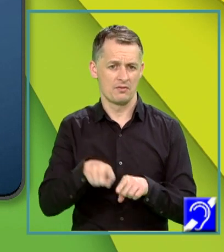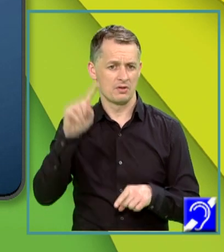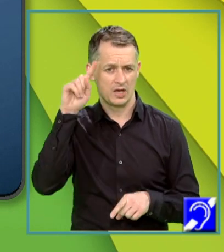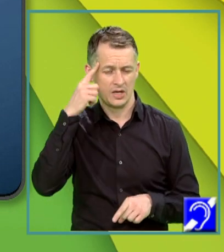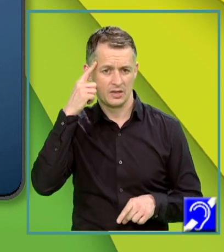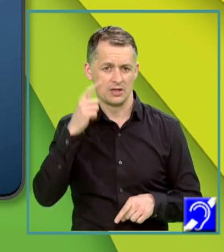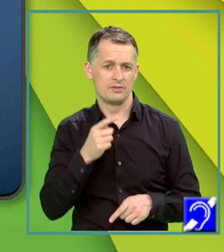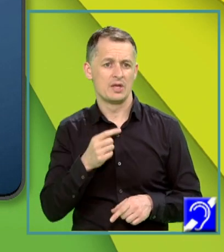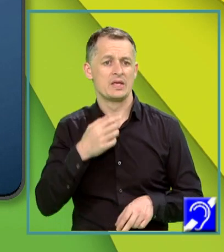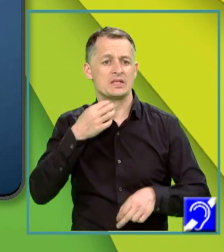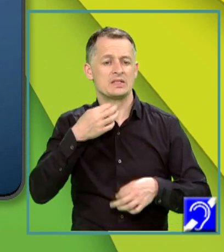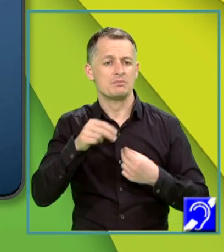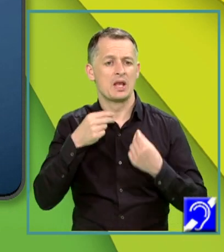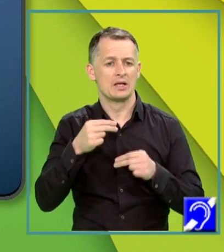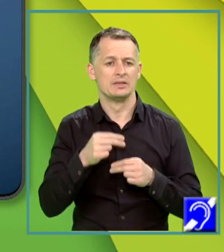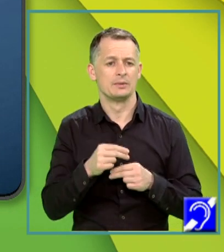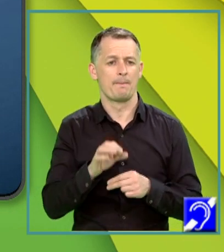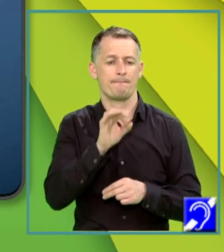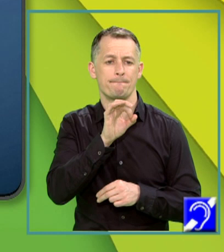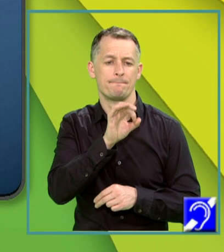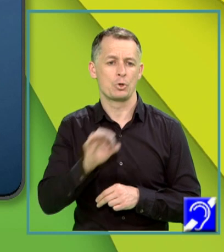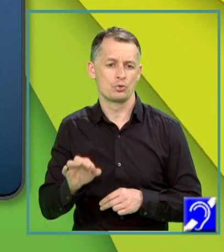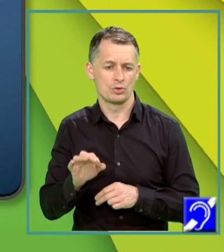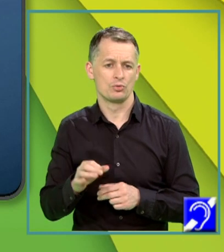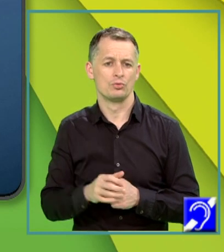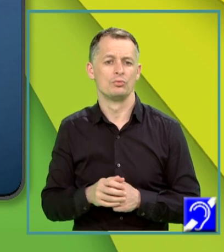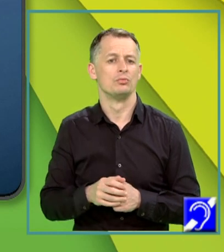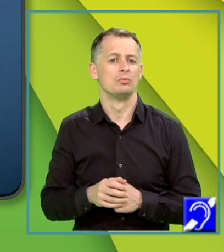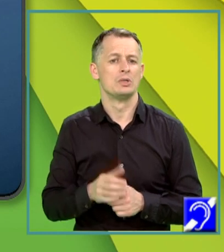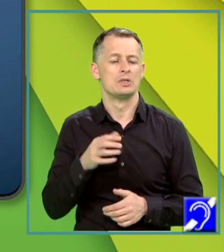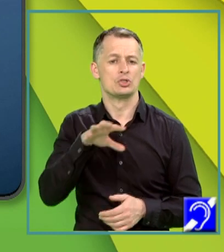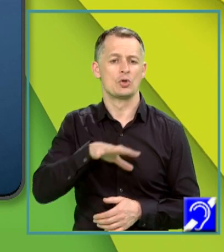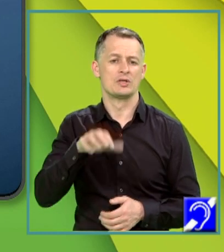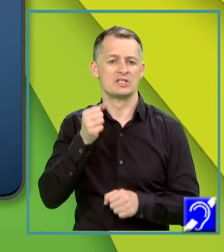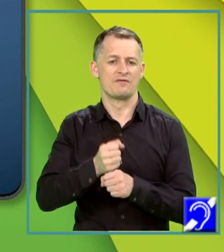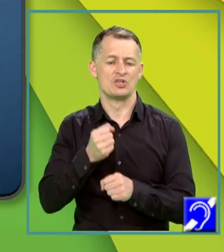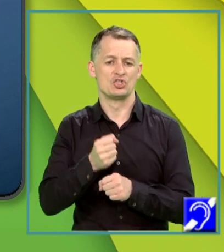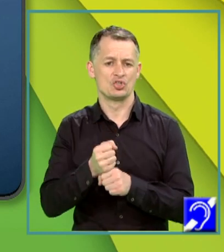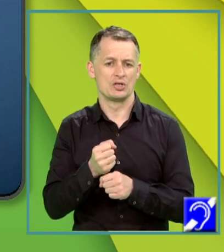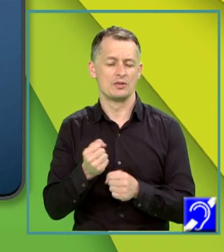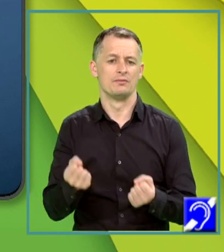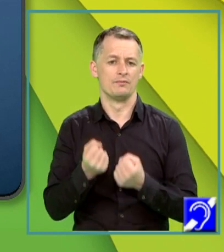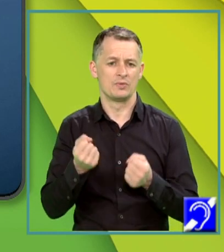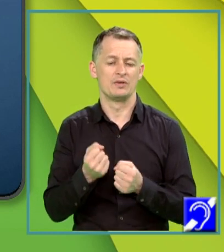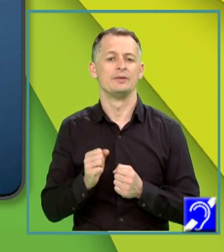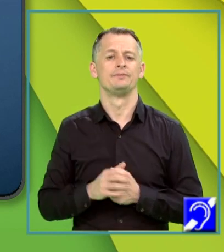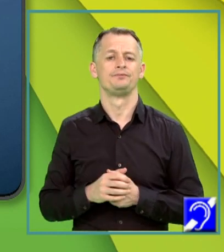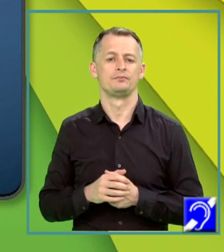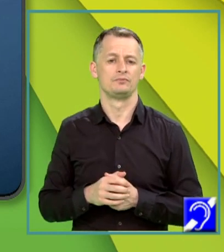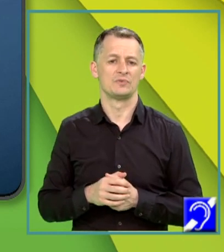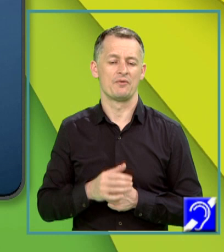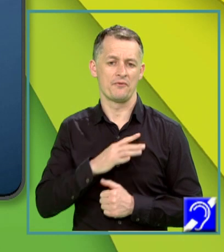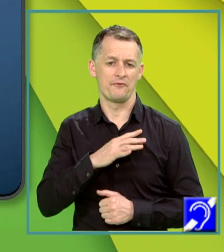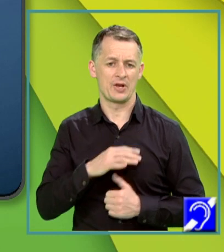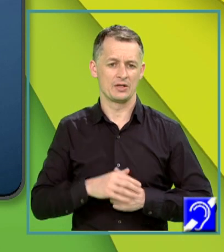Explicați procentul ridicat al populației ocupate în sectorul servicii în Franța explicat procentul ridicat al populației